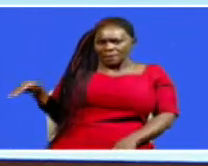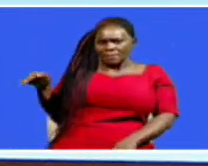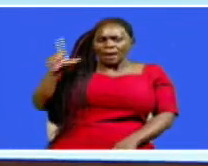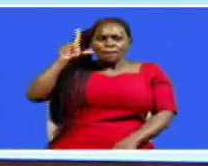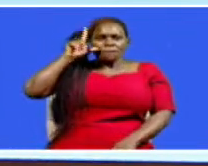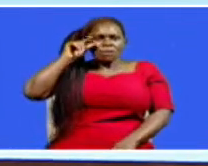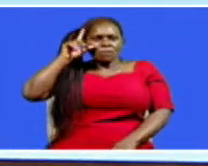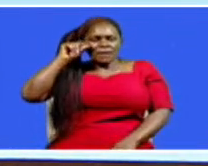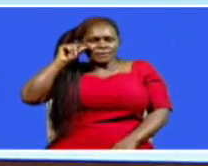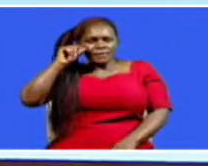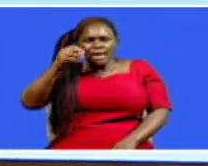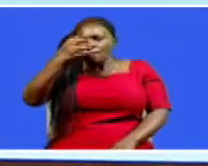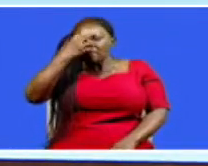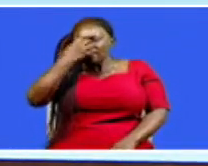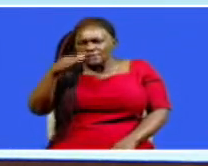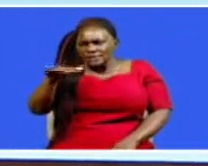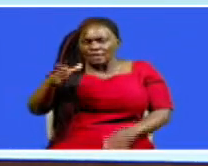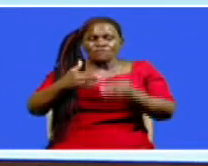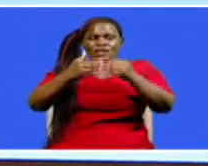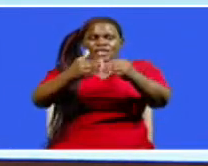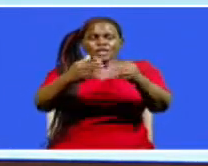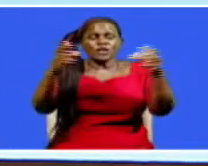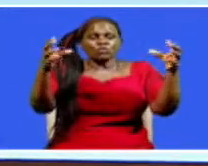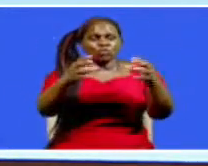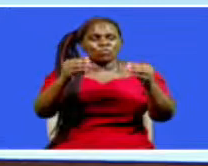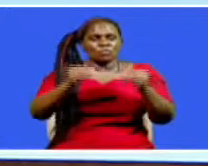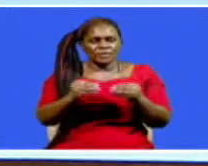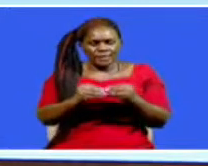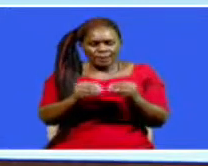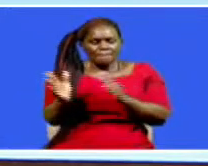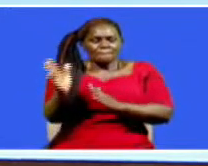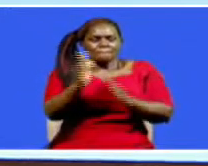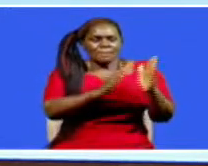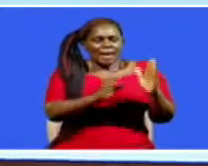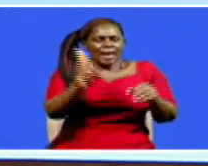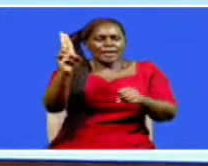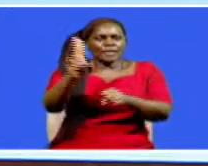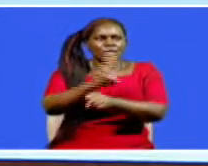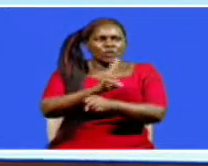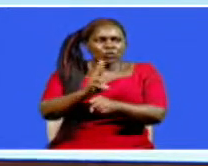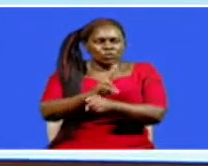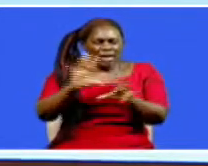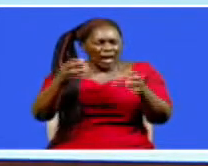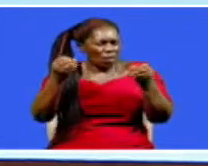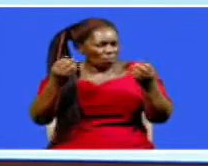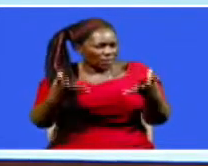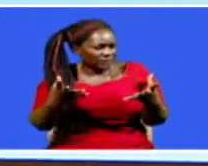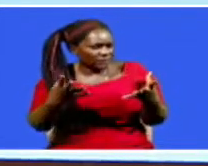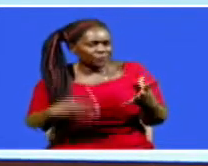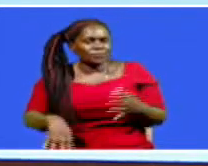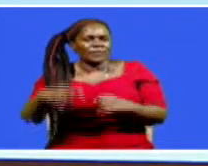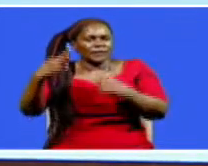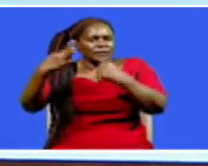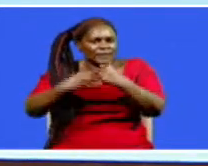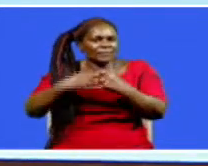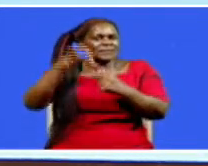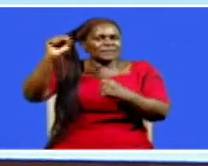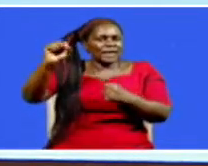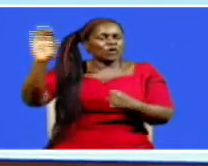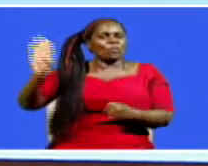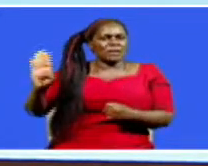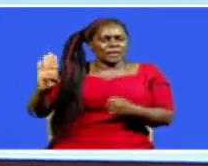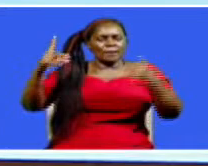kule Mombasa kilichoongozwa na Rais William Ruto, mpango huu utatumia kima cha shilingi bilioni 85